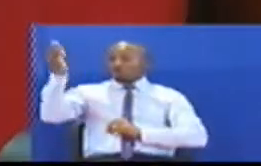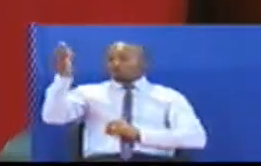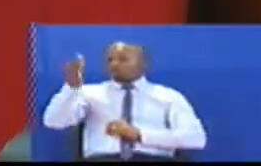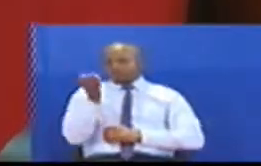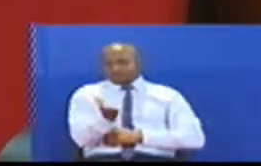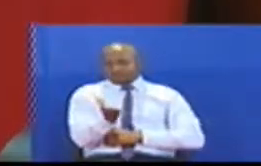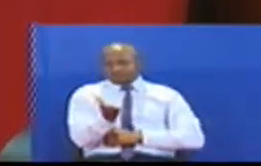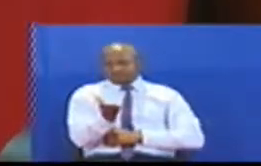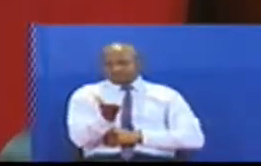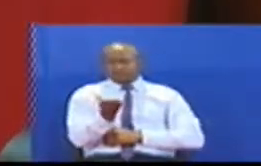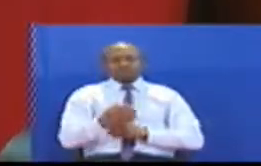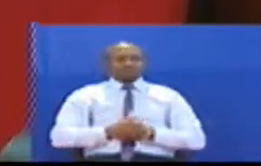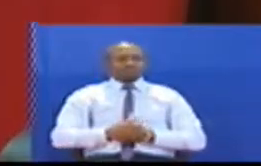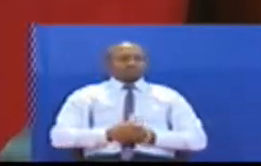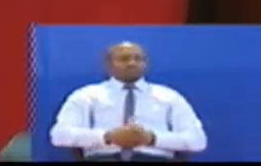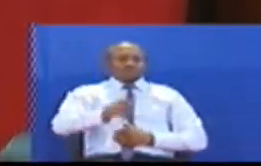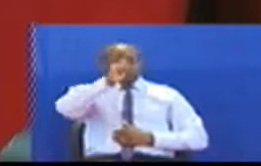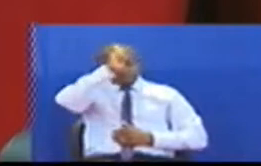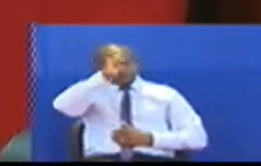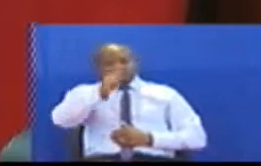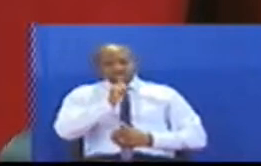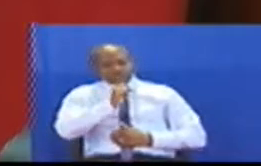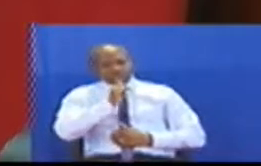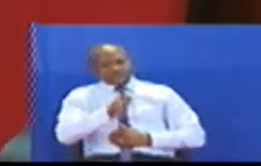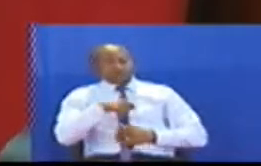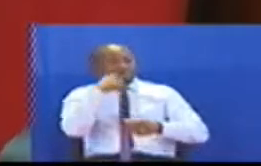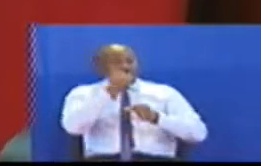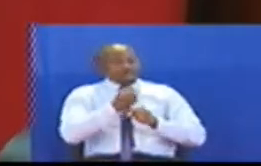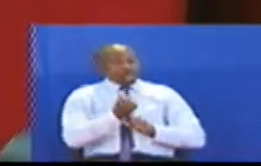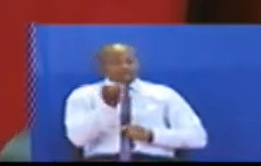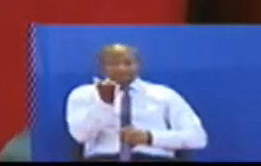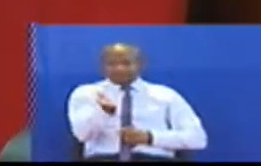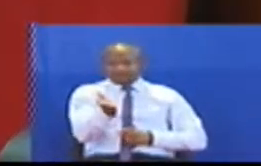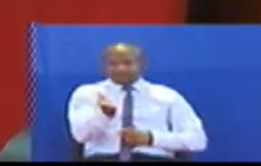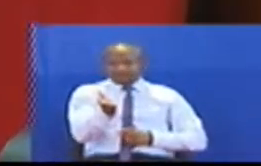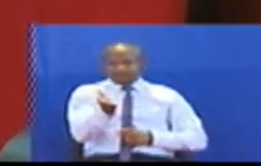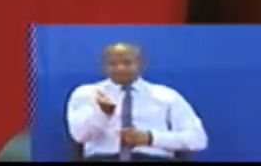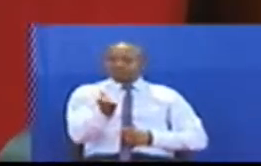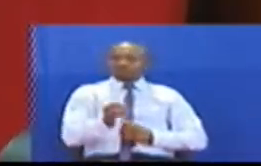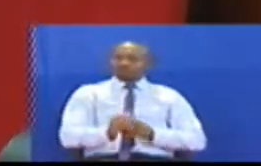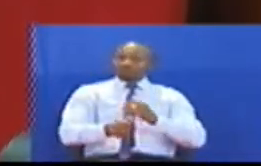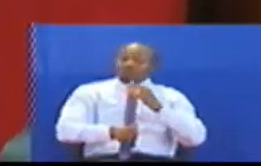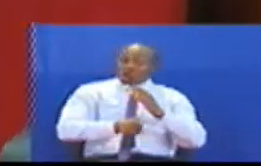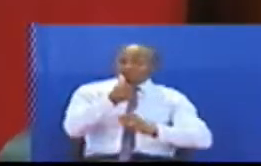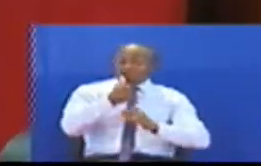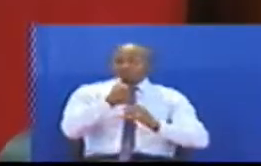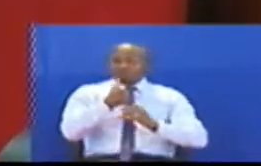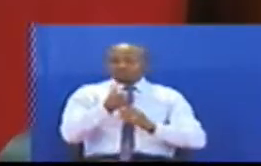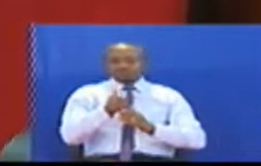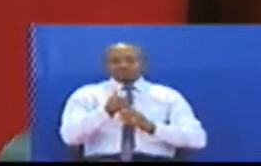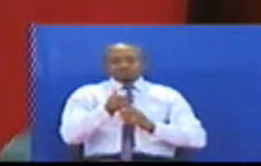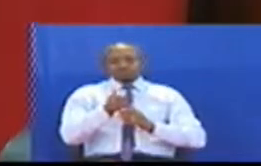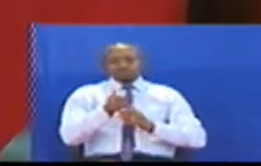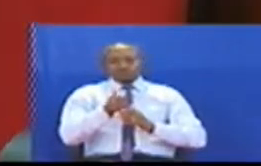Spika, kazi ambayo imefanywa na uongozi chini ya uongozi wa rais